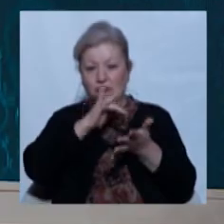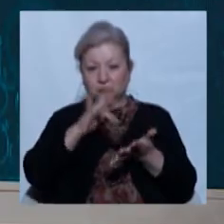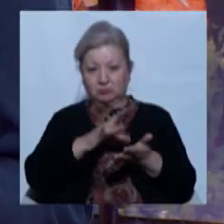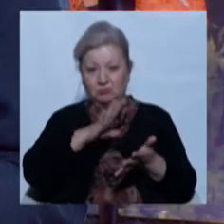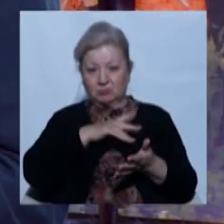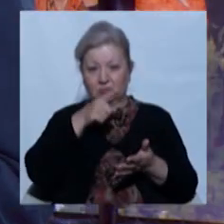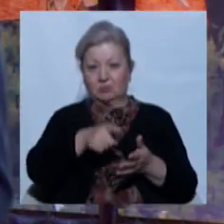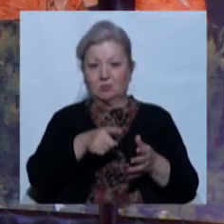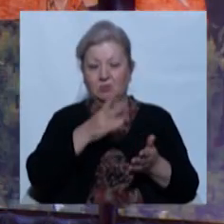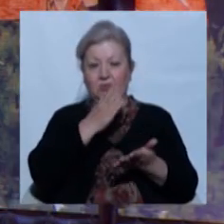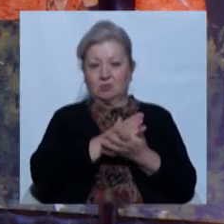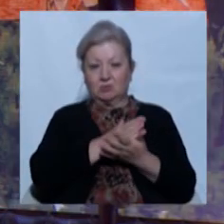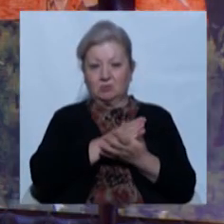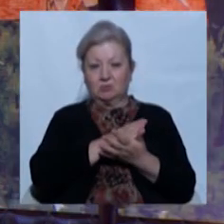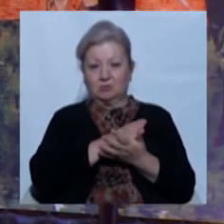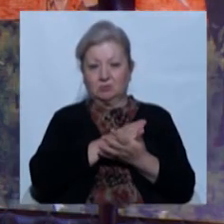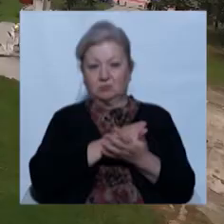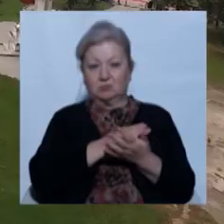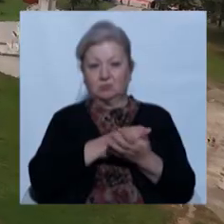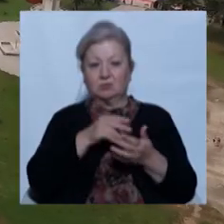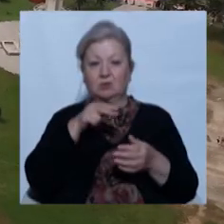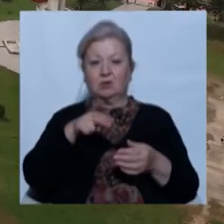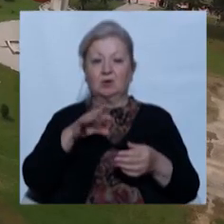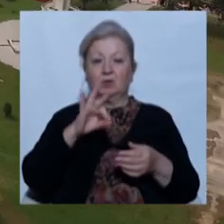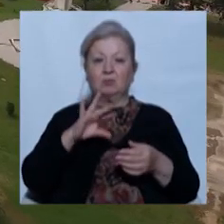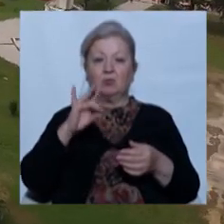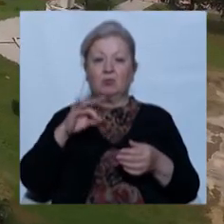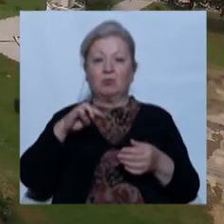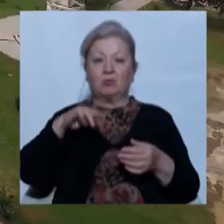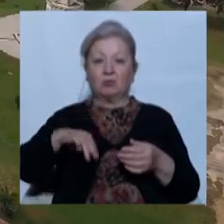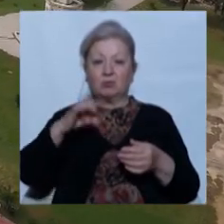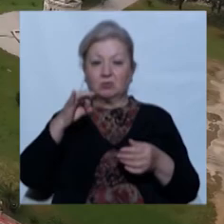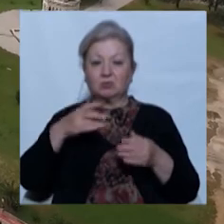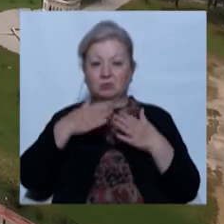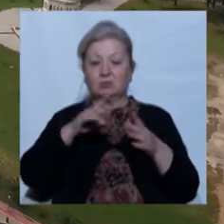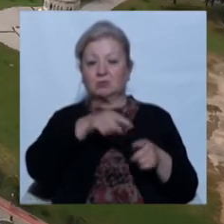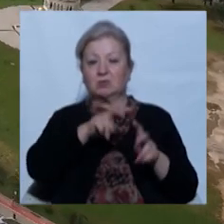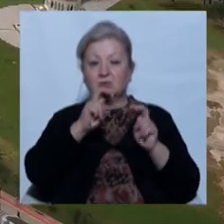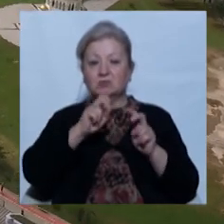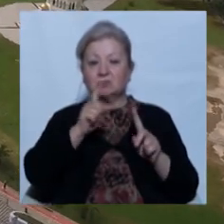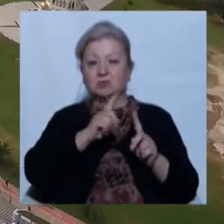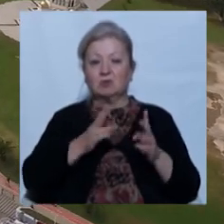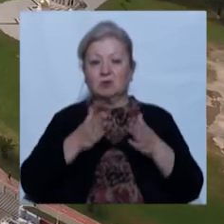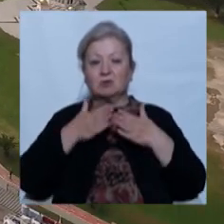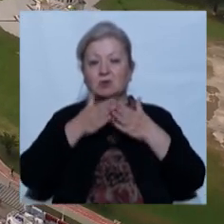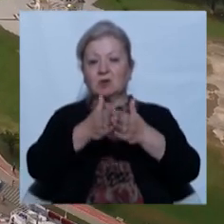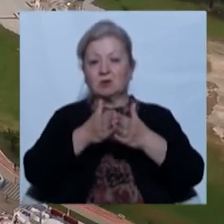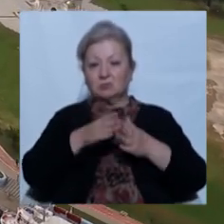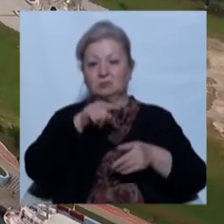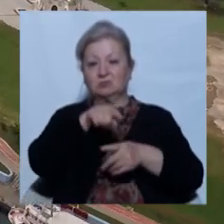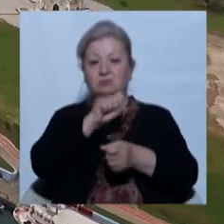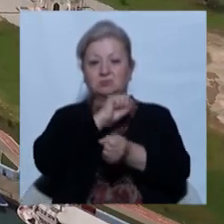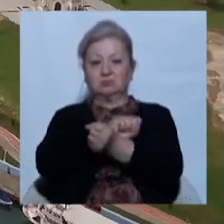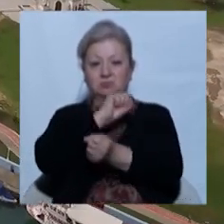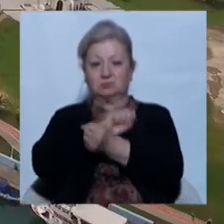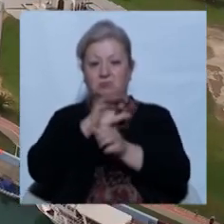არის საპორტო ქალაქი. საპორტო ქალაქი ნიშნავს ადგილს, სადაც აი გემები შემოდიან, პორტი, ხო, ქვია ადგილს, სადაც გემები